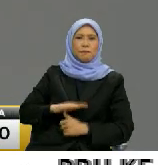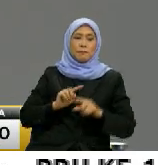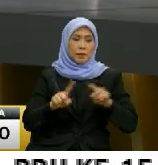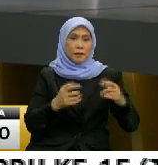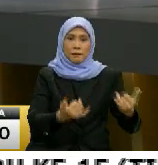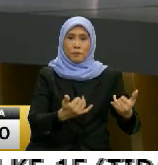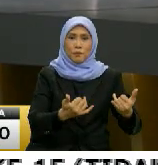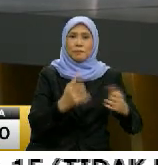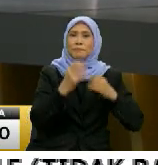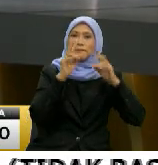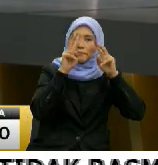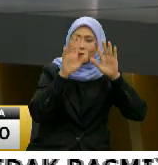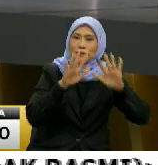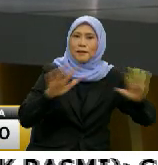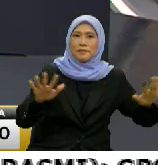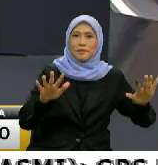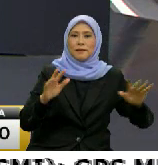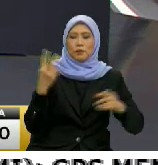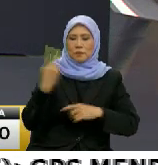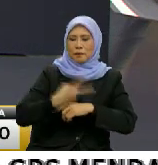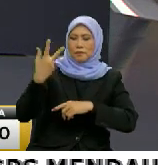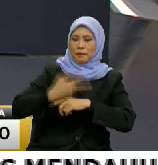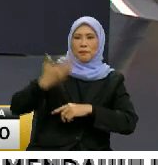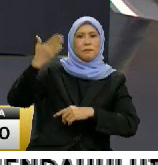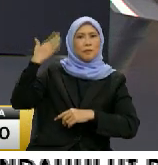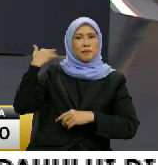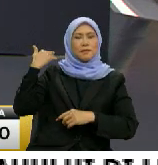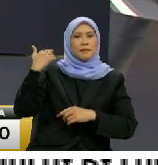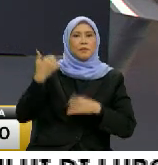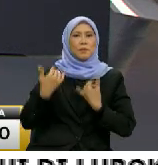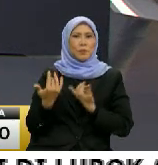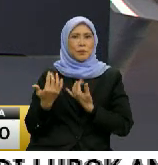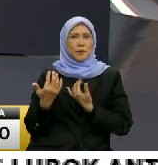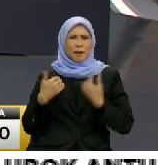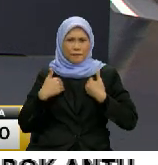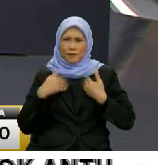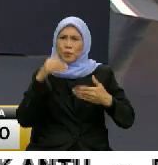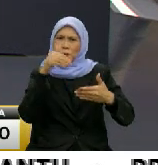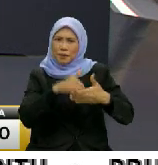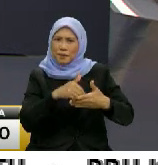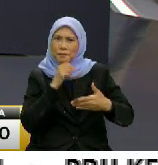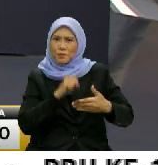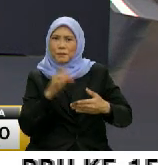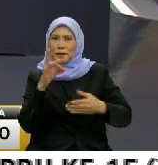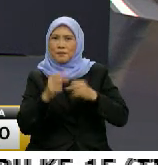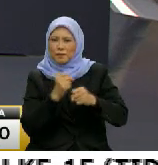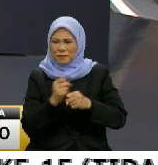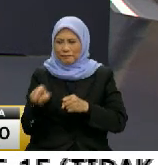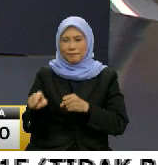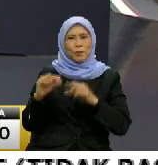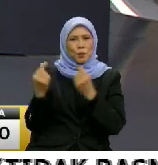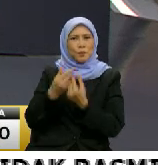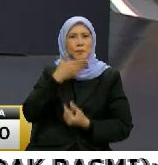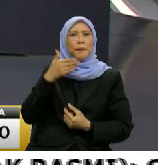ini tenang sehingga kan sebenarnya, sehingga ke 2-3 hari lepas pun, kita masih menganggap turun ke tidak ni undi 18 ni kan yang pertama kali